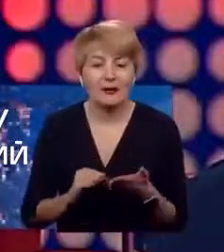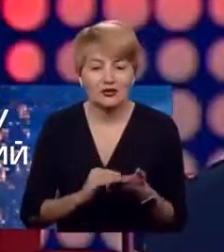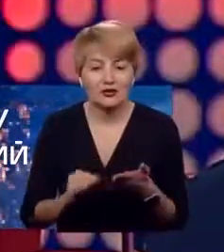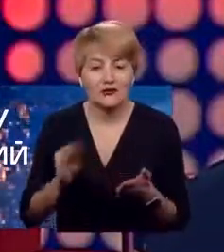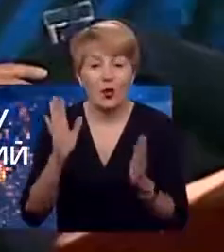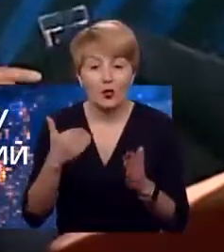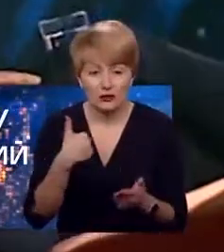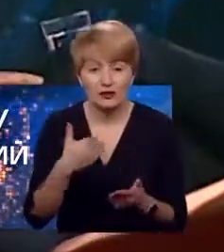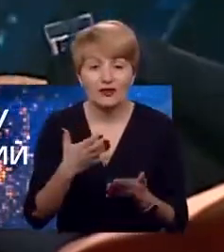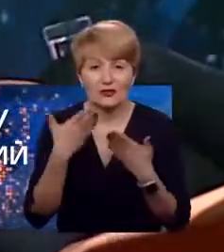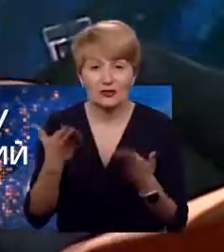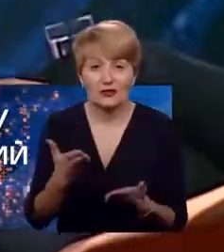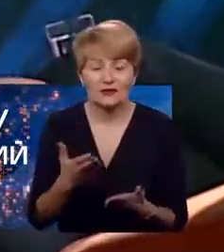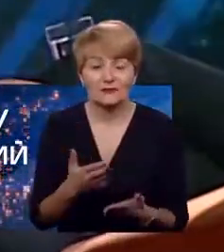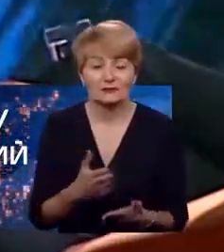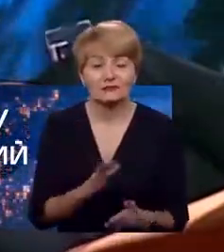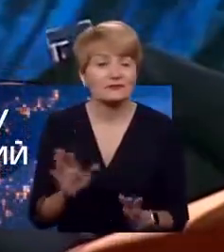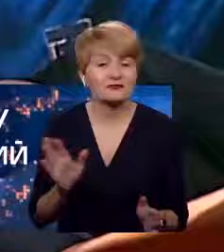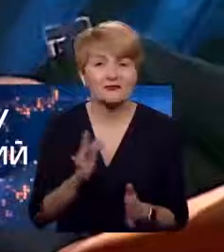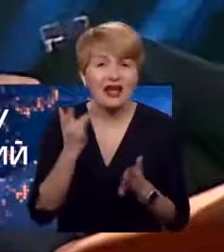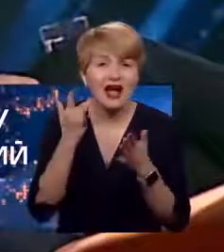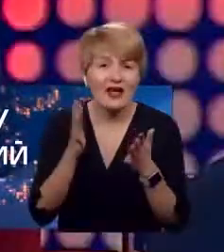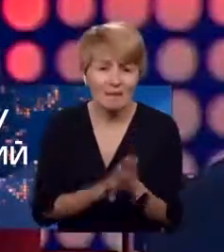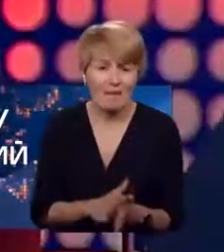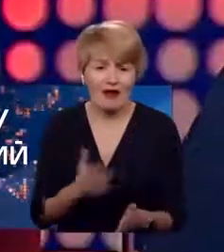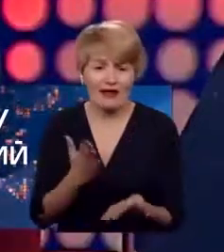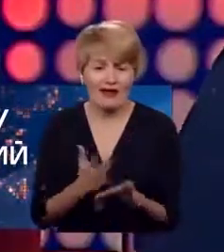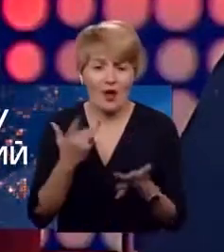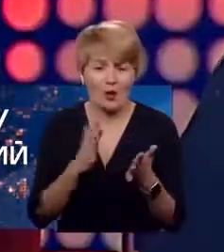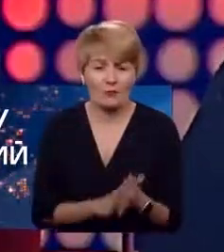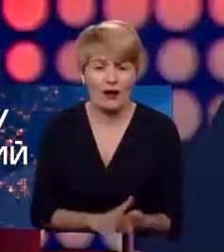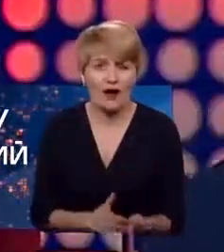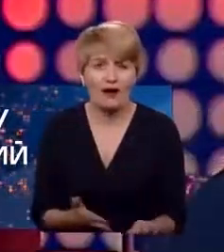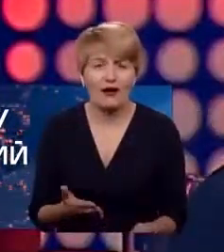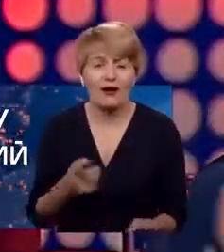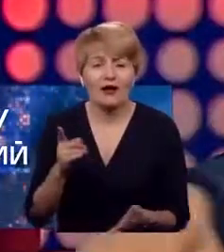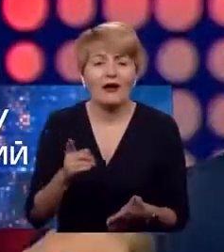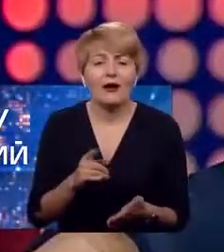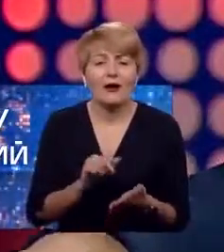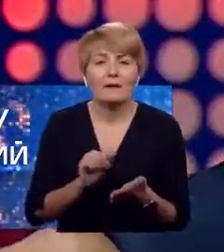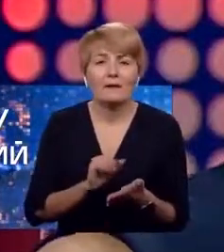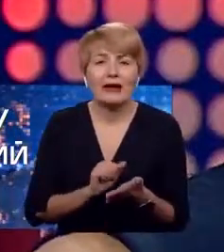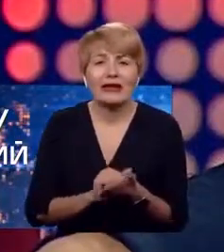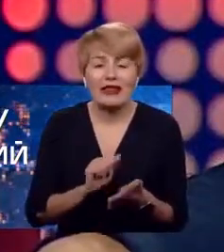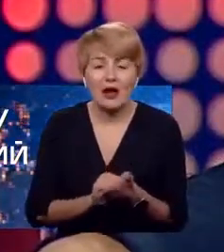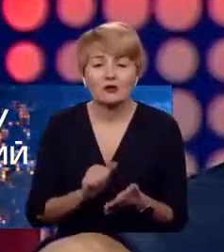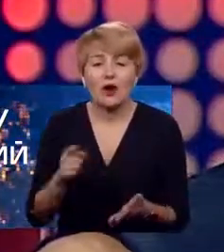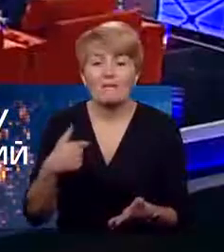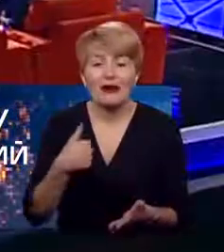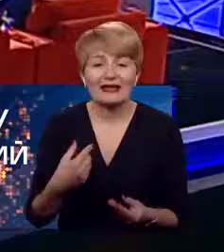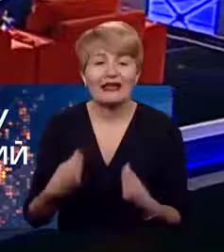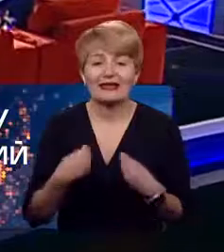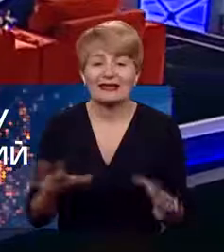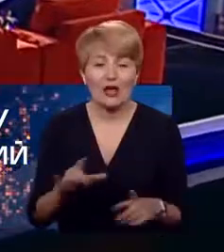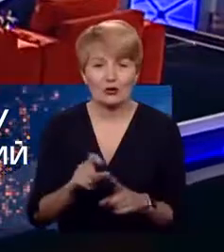Хочете зачитаю? Не треба. Чому? Дуже ганьба, цікаво. Ганьба, вона і є ганьба. Він пише редактору на мене. Мені не дають слово.